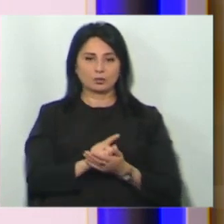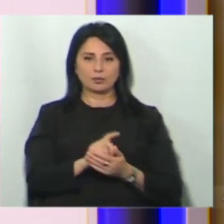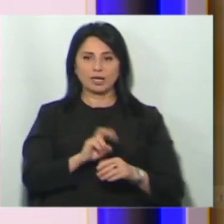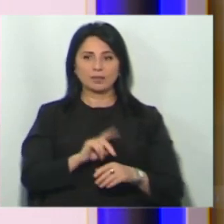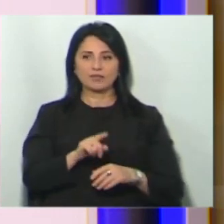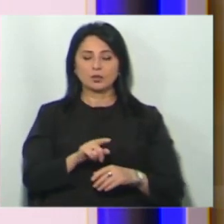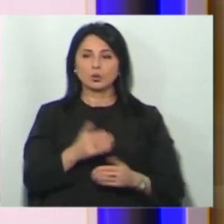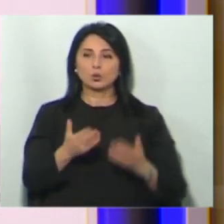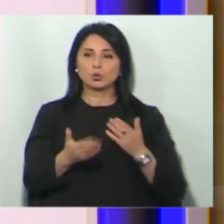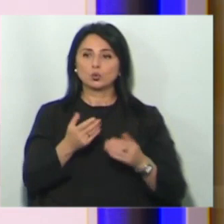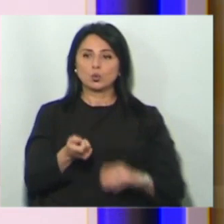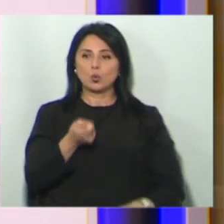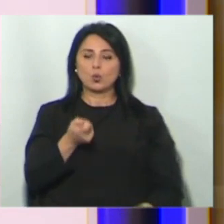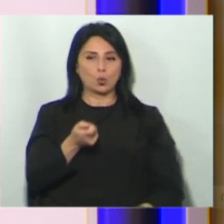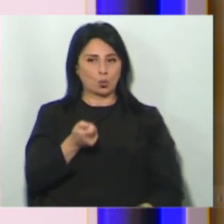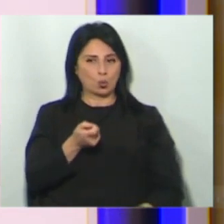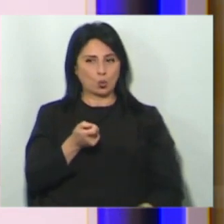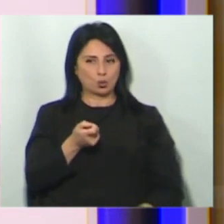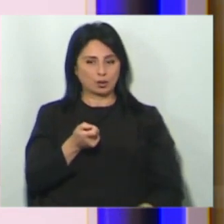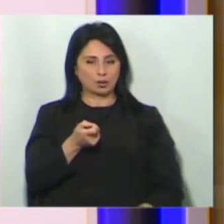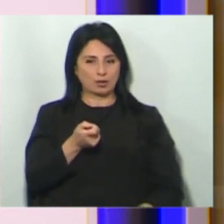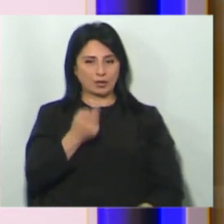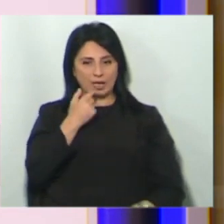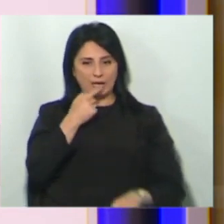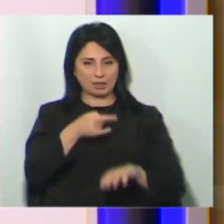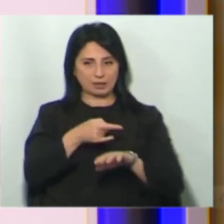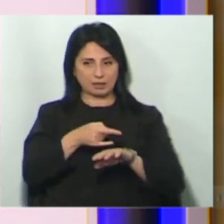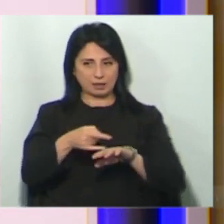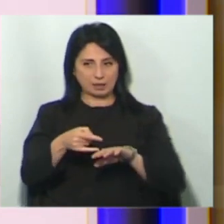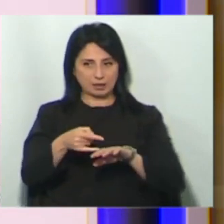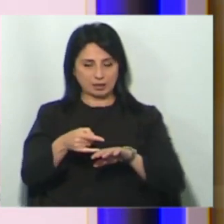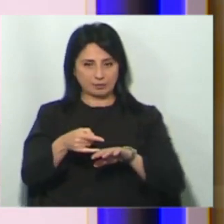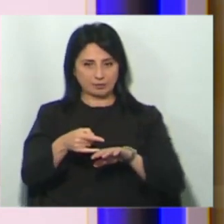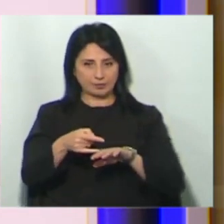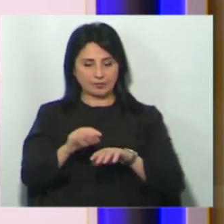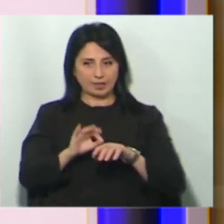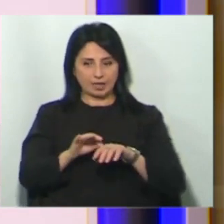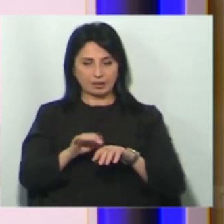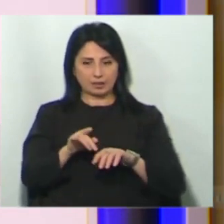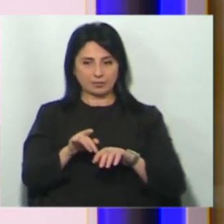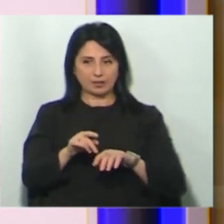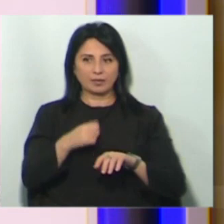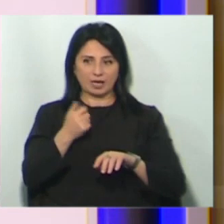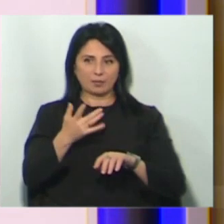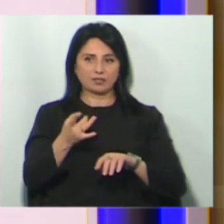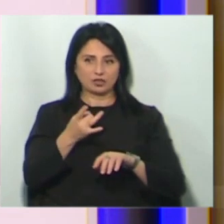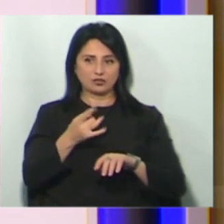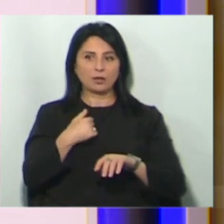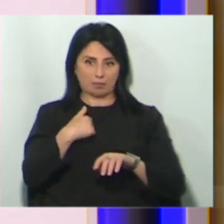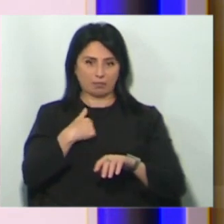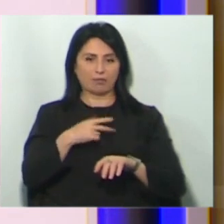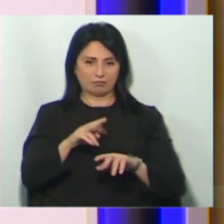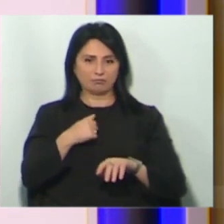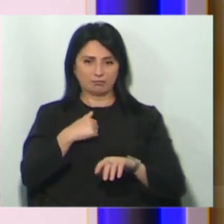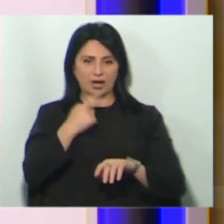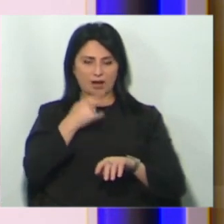აუცილებლად ექიმთან. თუ ოდნავ მზის ზემოქმედების ქვეშ ოდნავ შეუწითლდა კანი ადამიანს, მე რამდენჯერმე ვთქვი, რომ მე